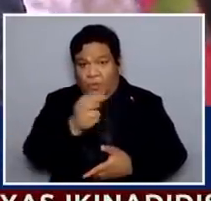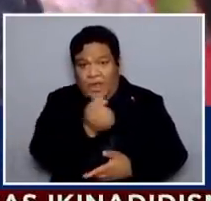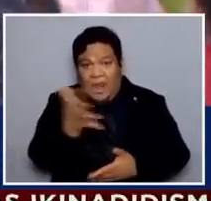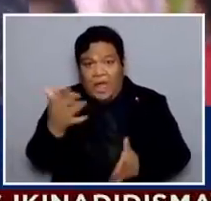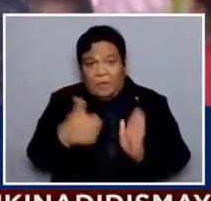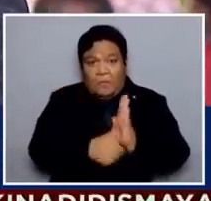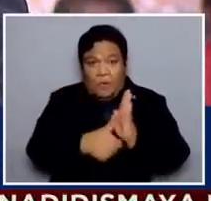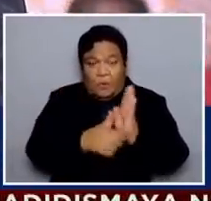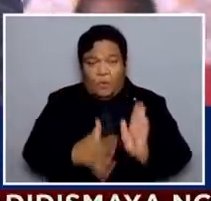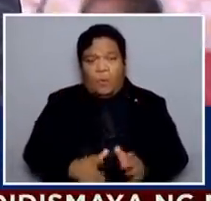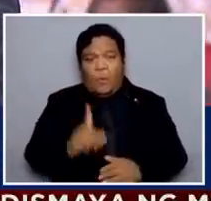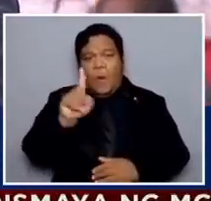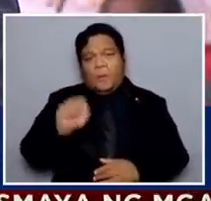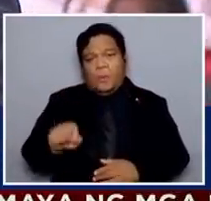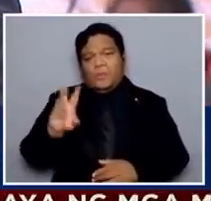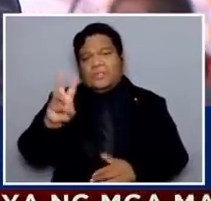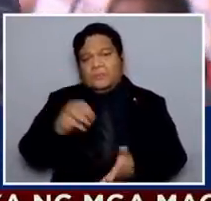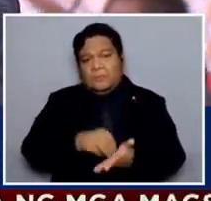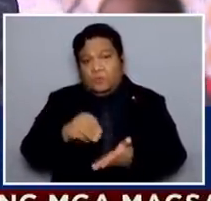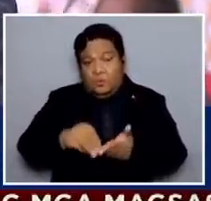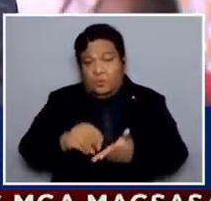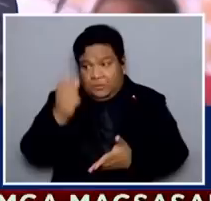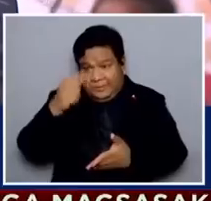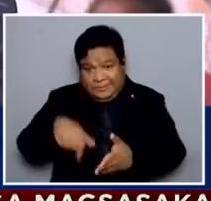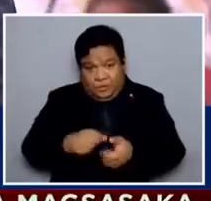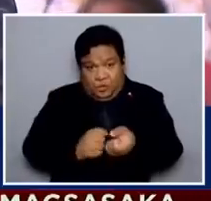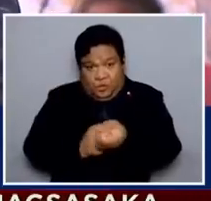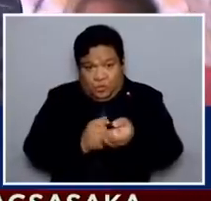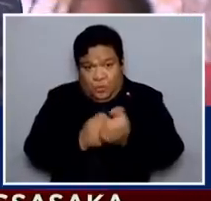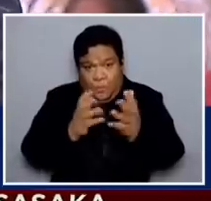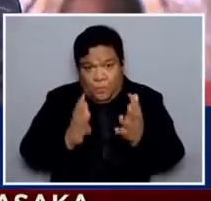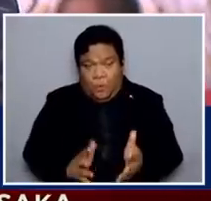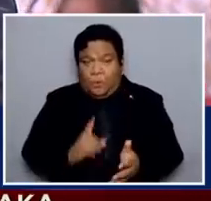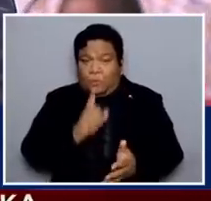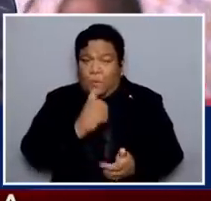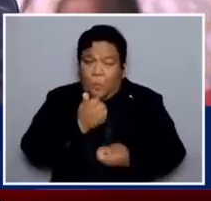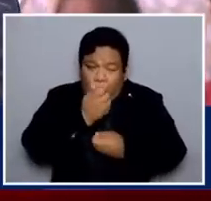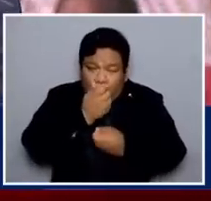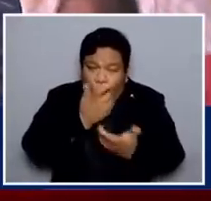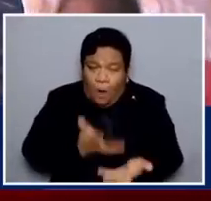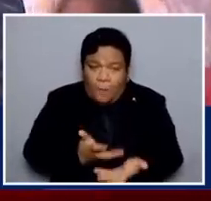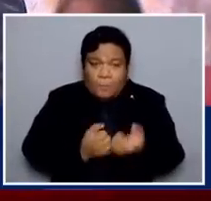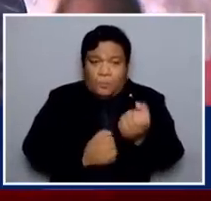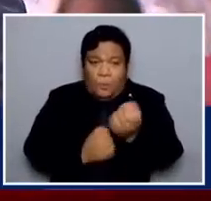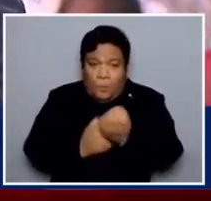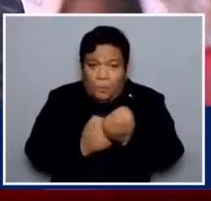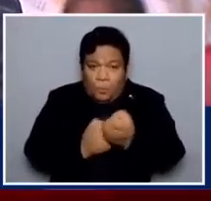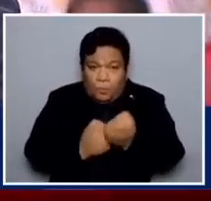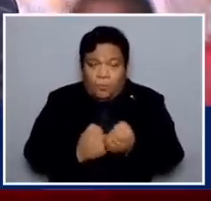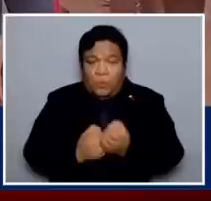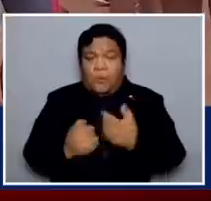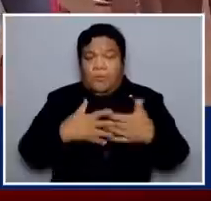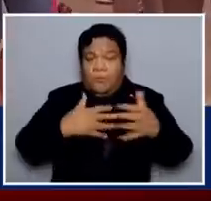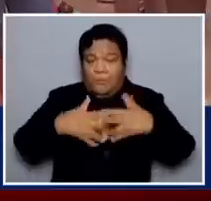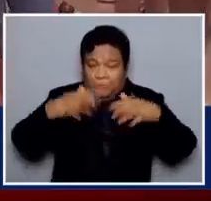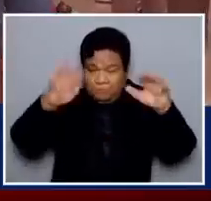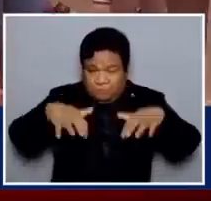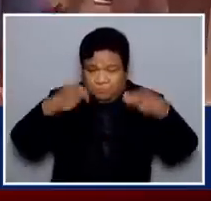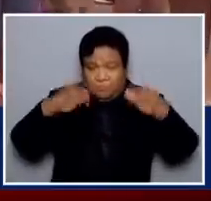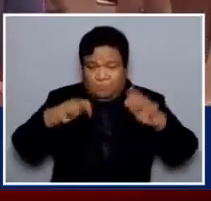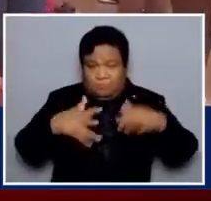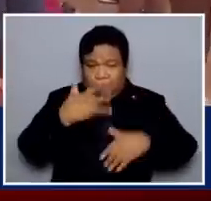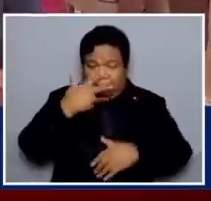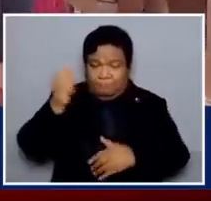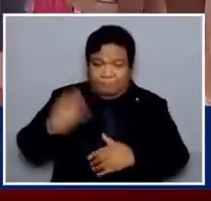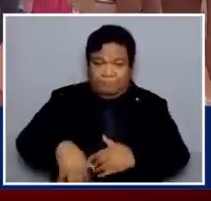itong mga supporters na nagpapakita ng mainit na suporta kahit pa basang-basa sila sa ulan.